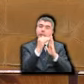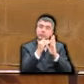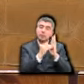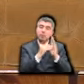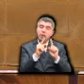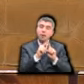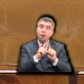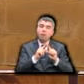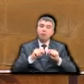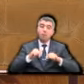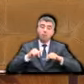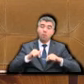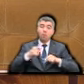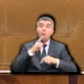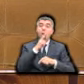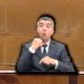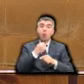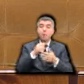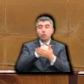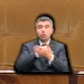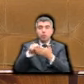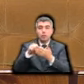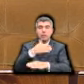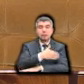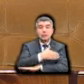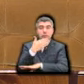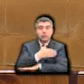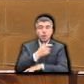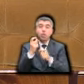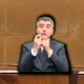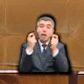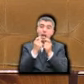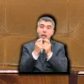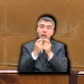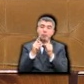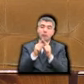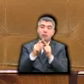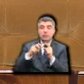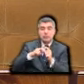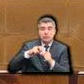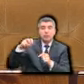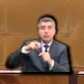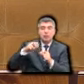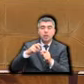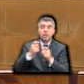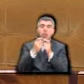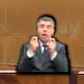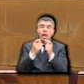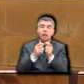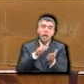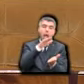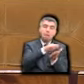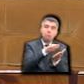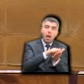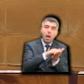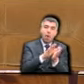هي اللي كتشري على برا، واحد الشركه كدير الاستيراد، وشركه كدير النقل، وشركه كدير التخزين، وهادو